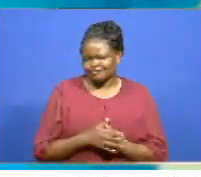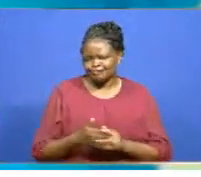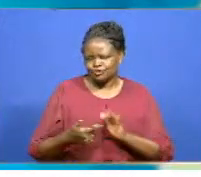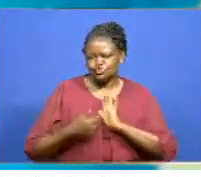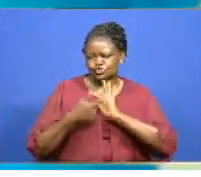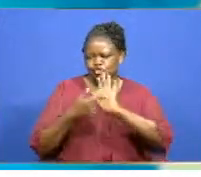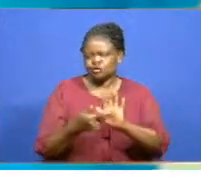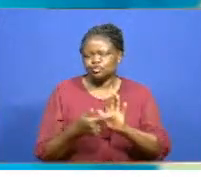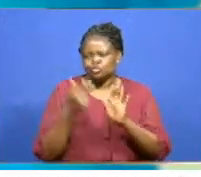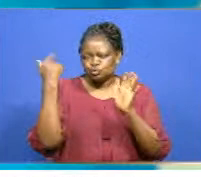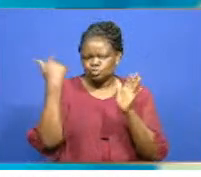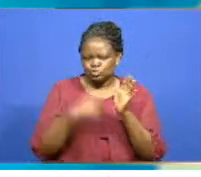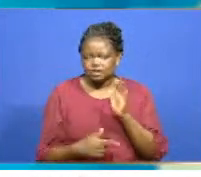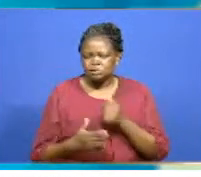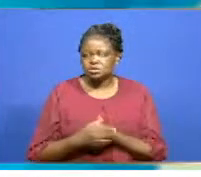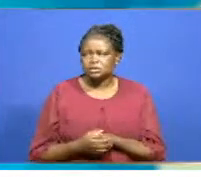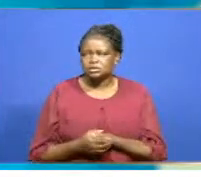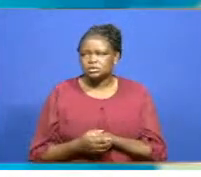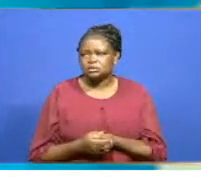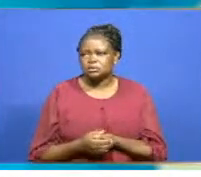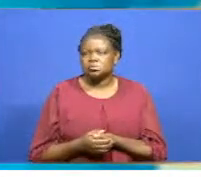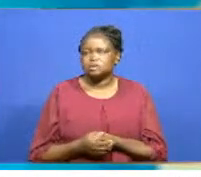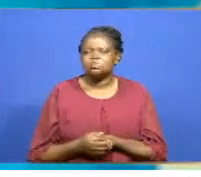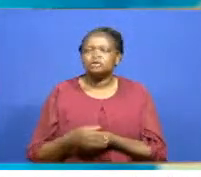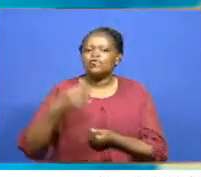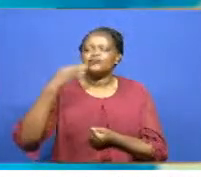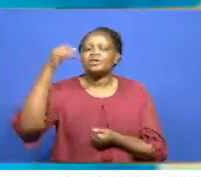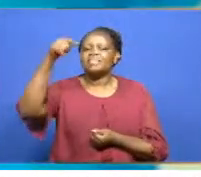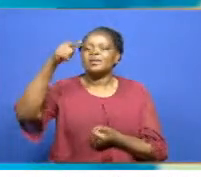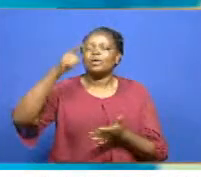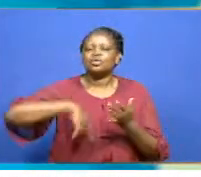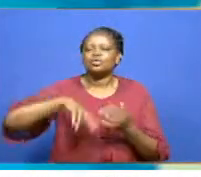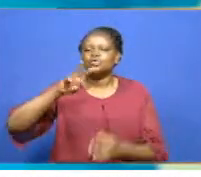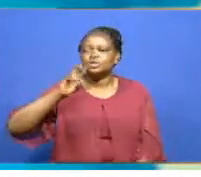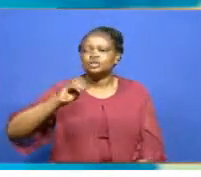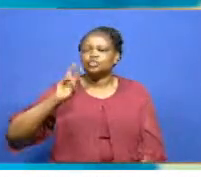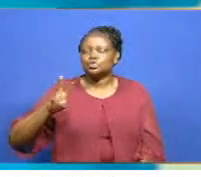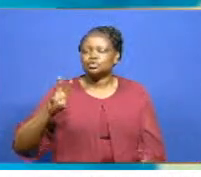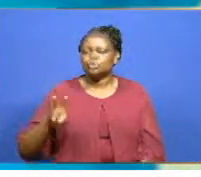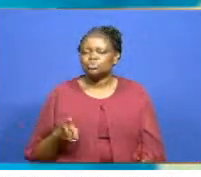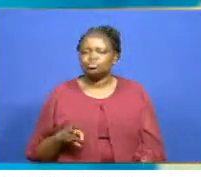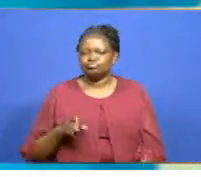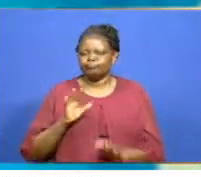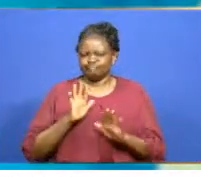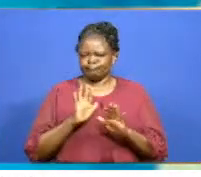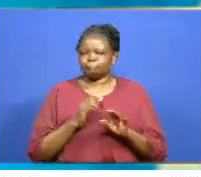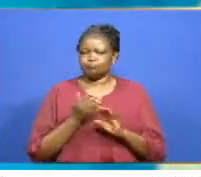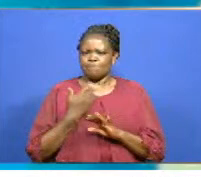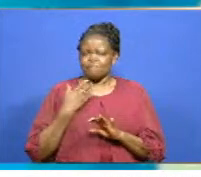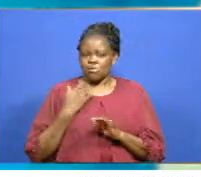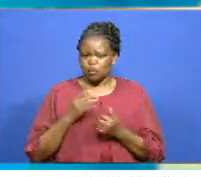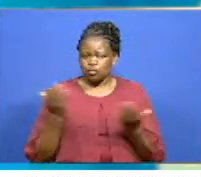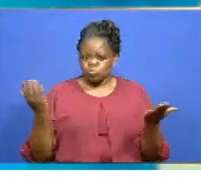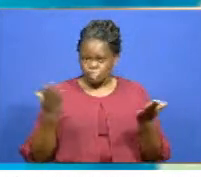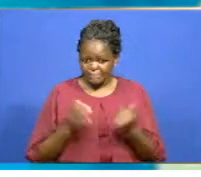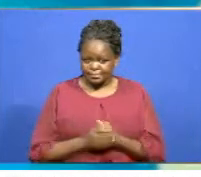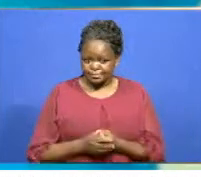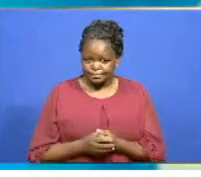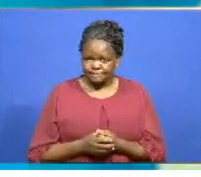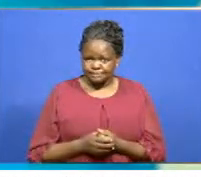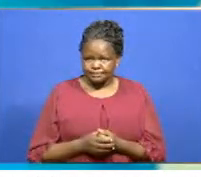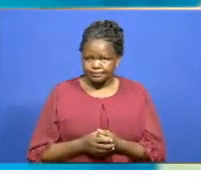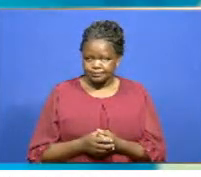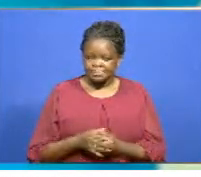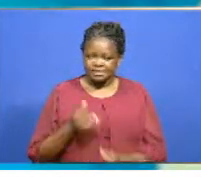ashiria ama inaashiria mahali ambapo tunaenda kama 2022. Umeona hata katika eneo bunge like ward ya